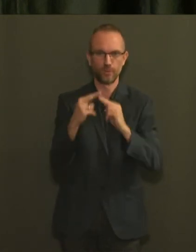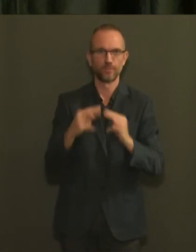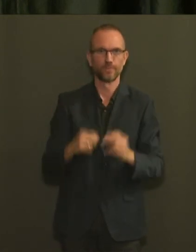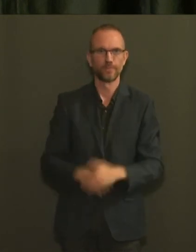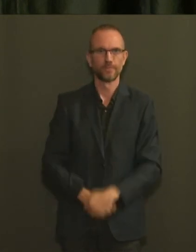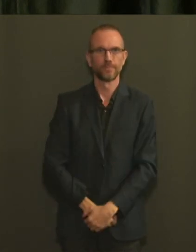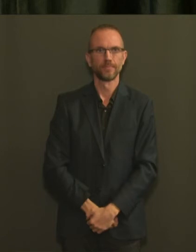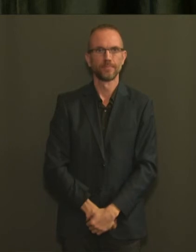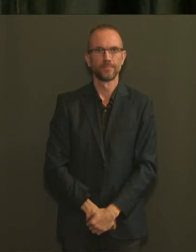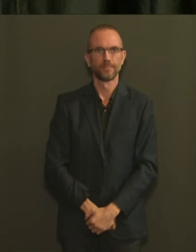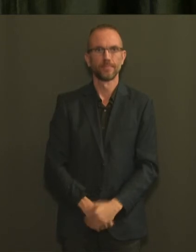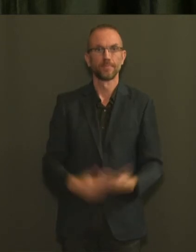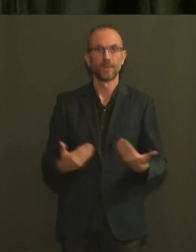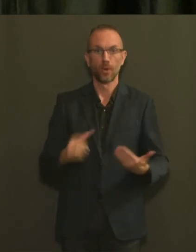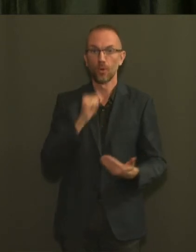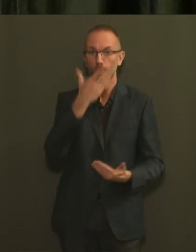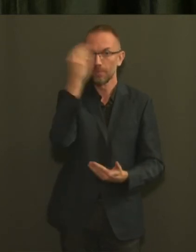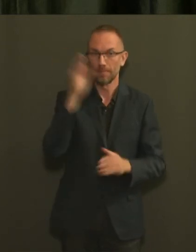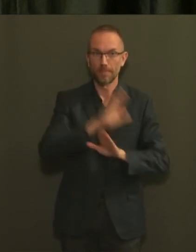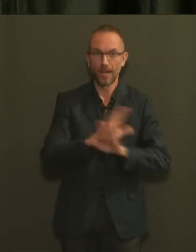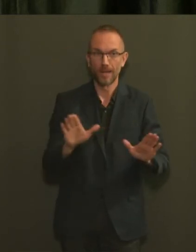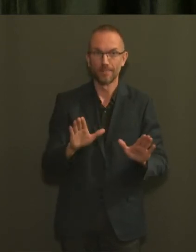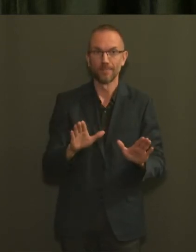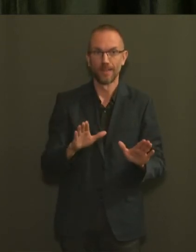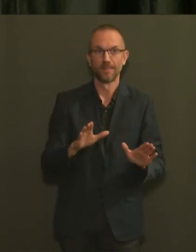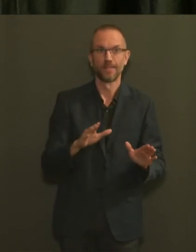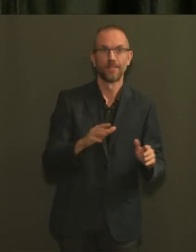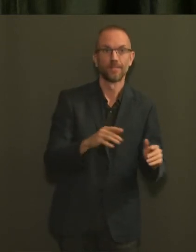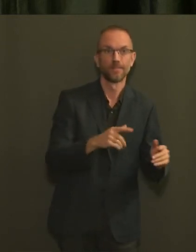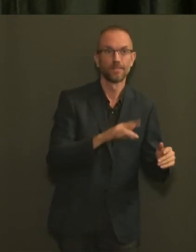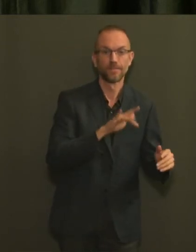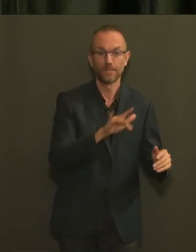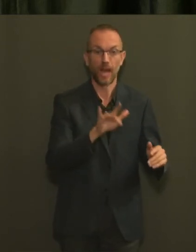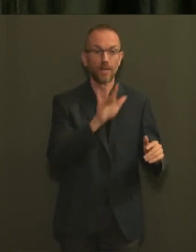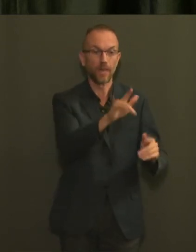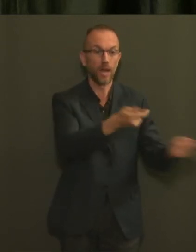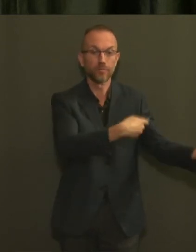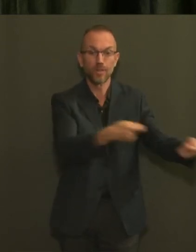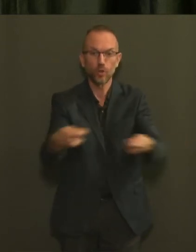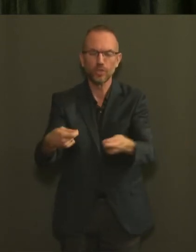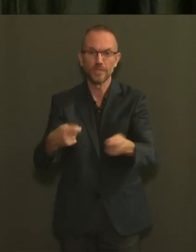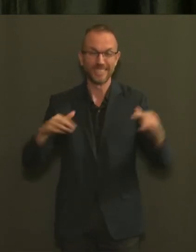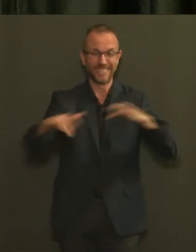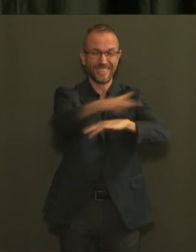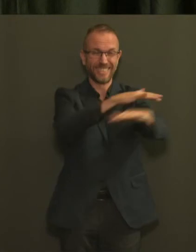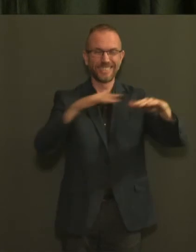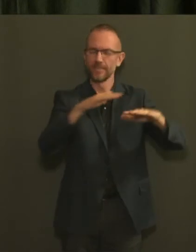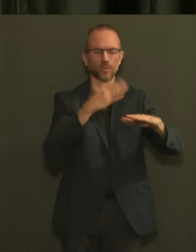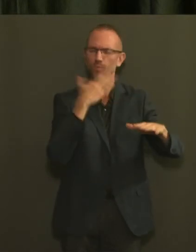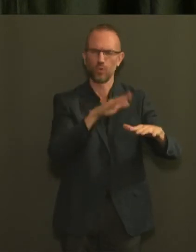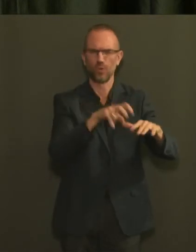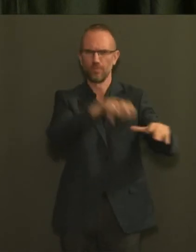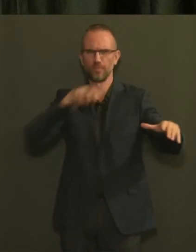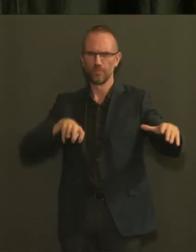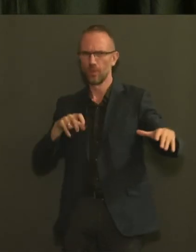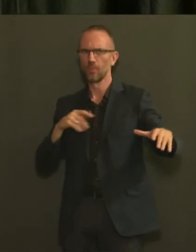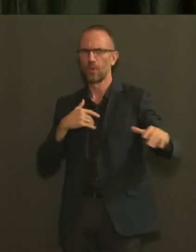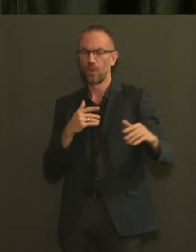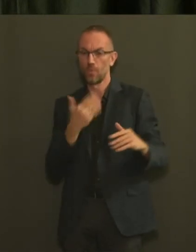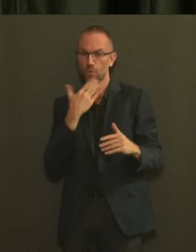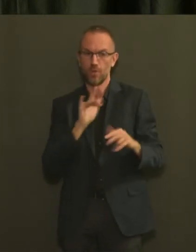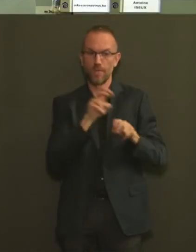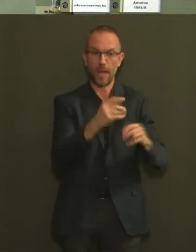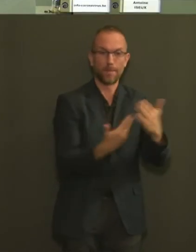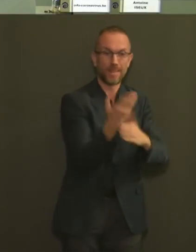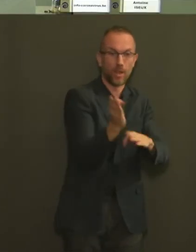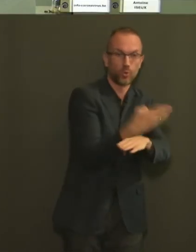faites des achats cette semaine évitez les moments les plus fréquentés en vous rendant par exemple au magasin tôt le matin bonne semaine